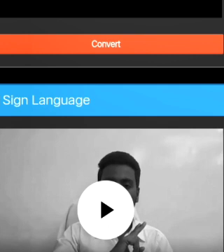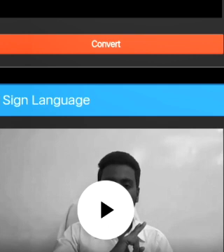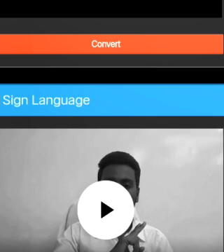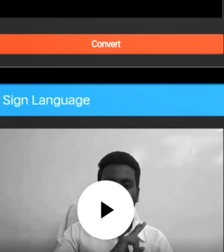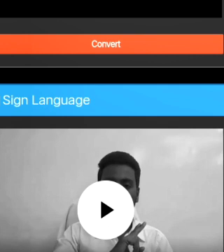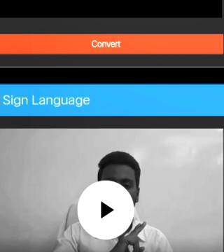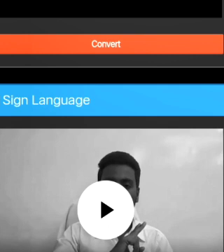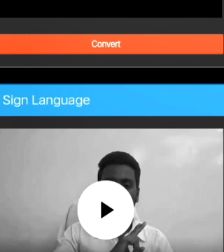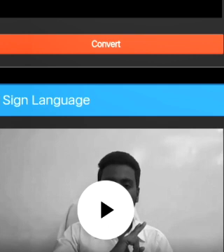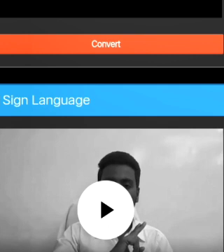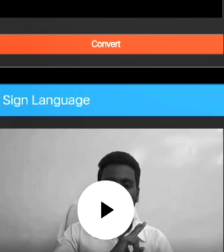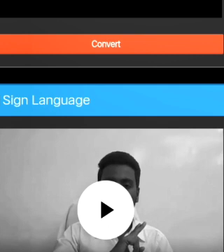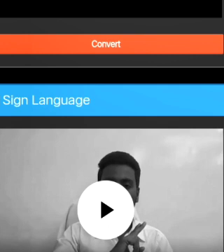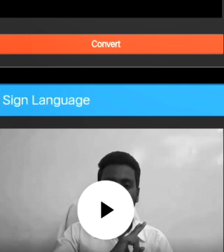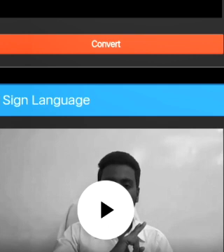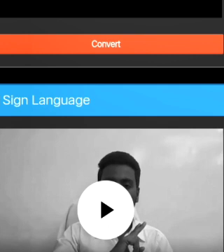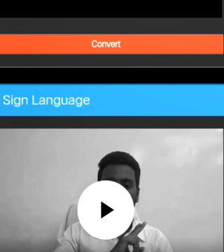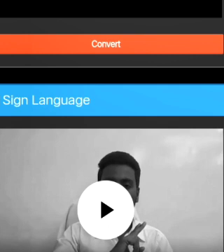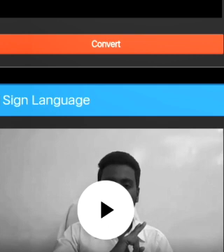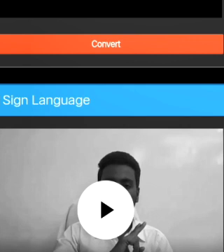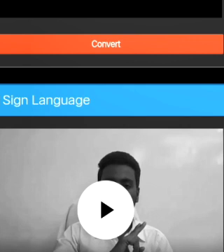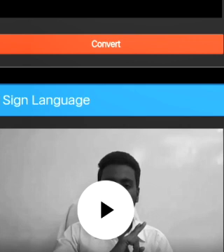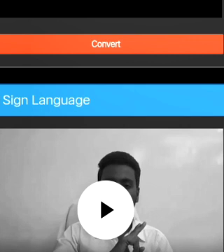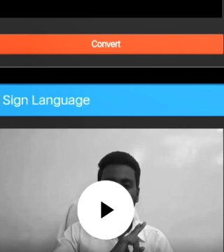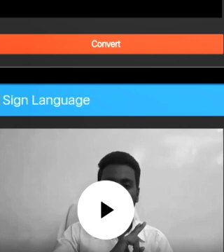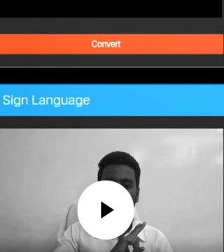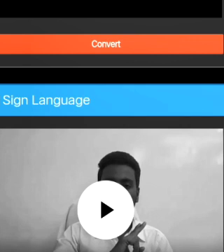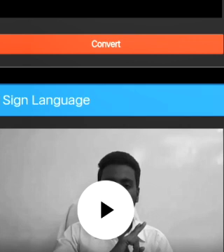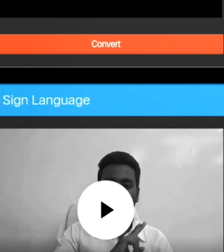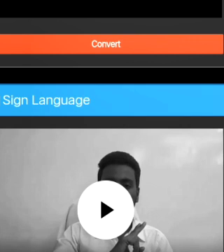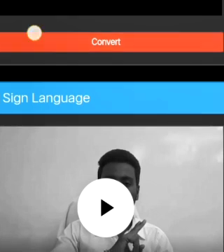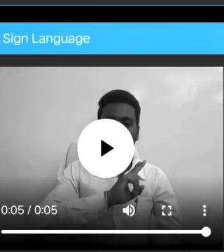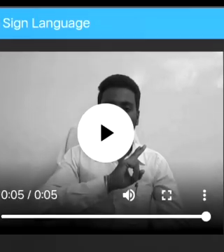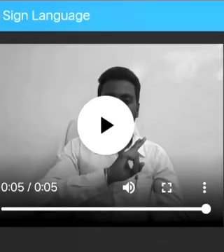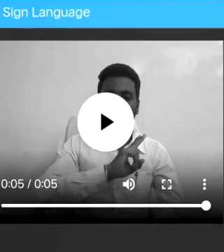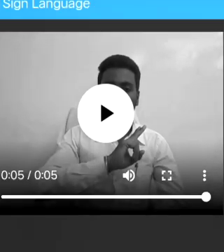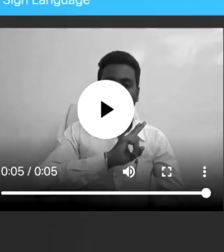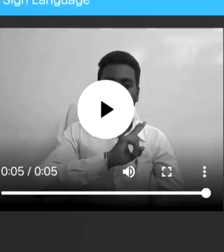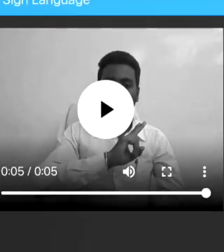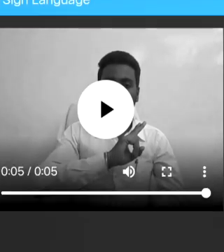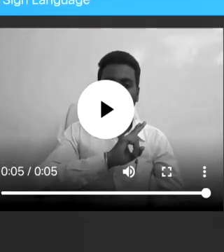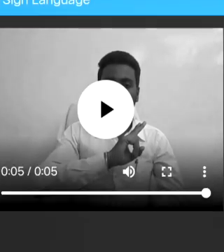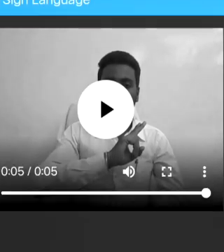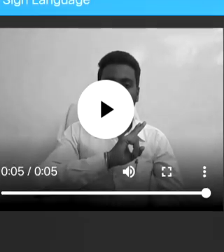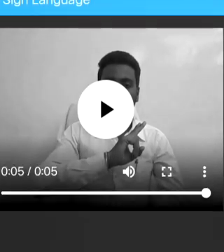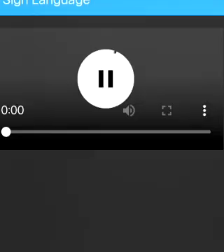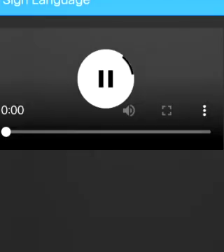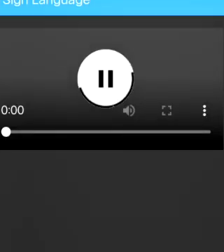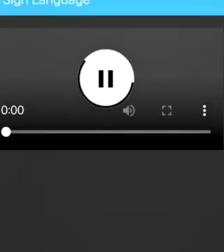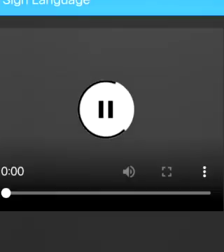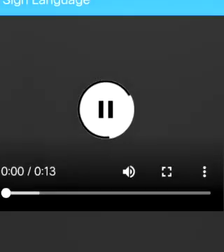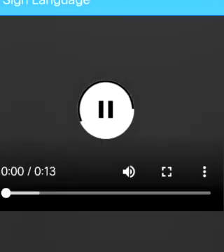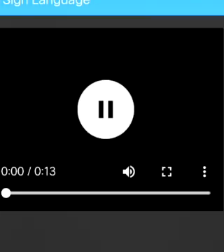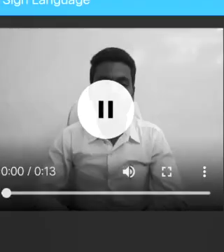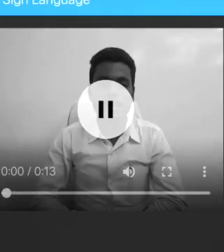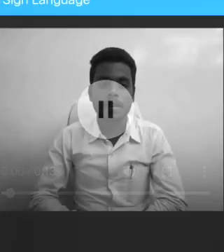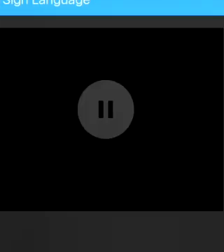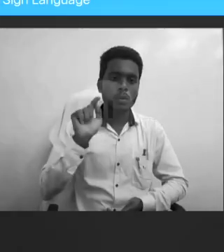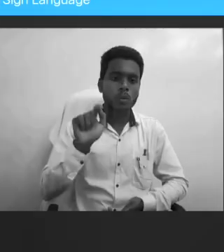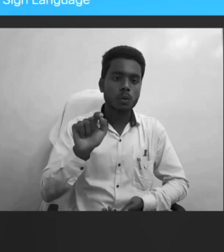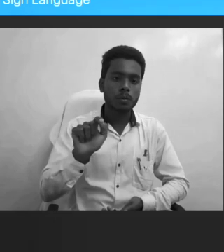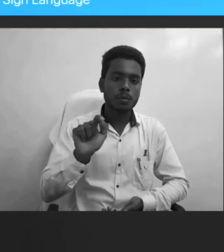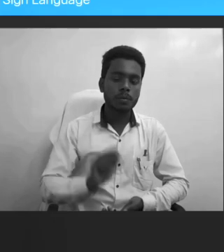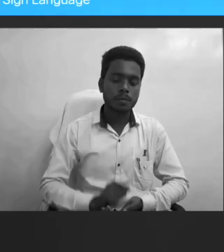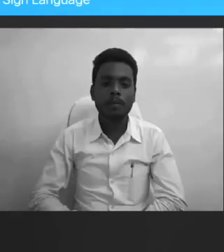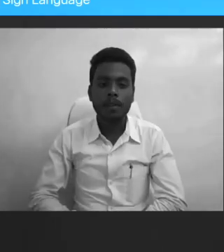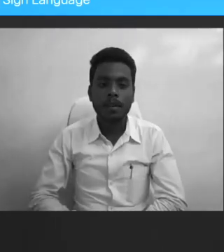प्रोसेसिंग हो रहा है। देखिए थोड़ी कई कई अक्षर ऐसे हैं जिनमें प्रोसेसिंग का समय लगता है। मैंने कहा आप कहाँ रहते हो, मैंने ये कहा आप कहाँ